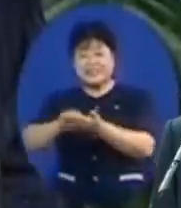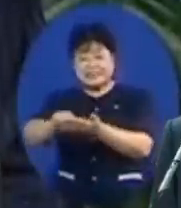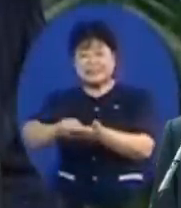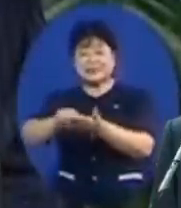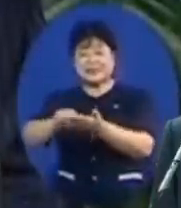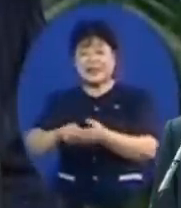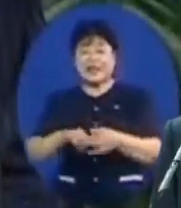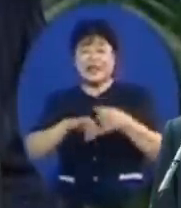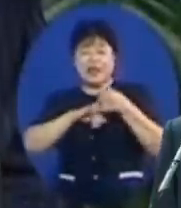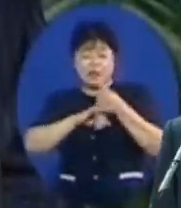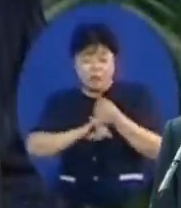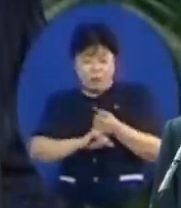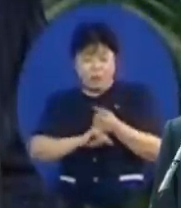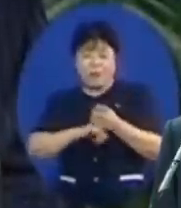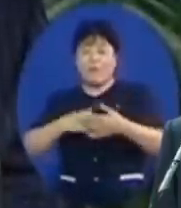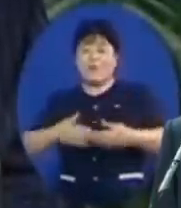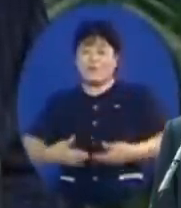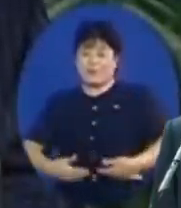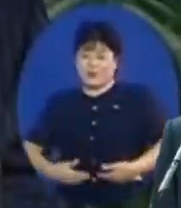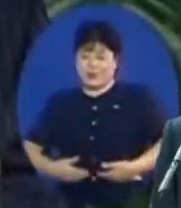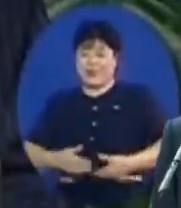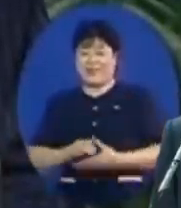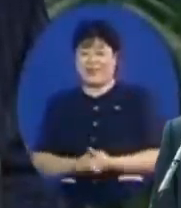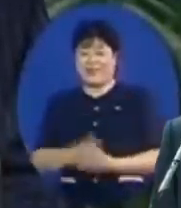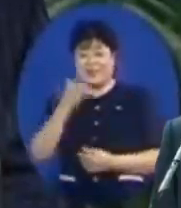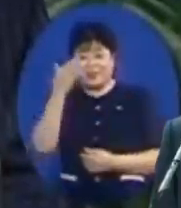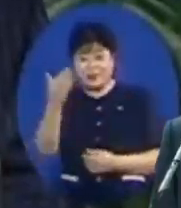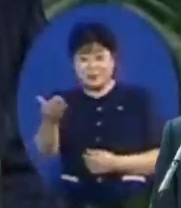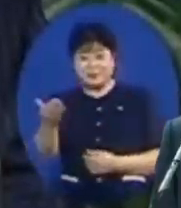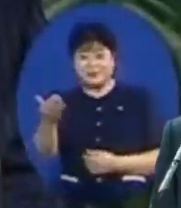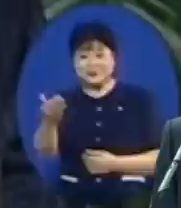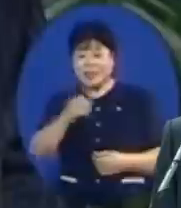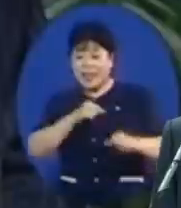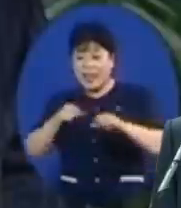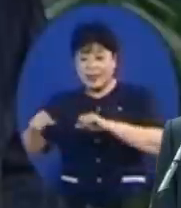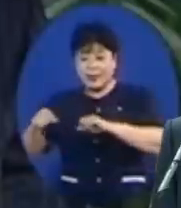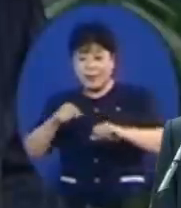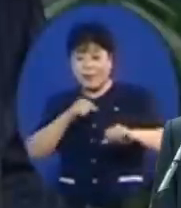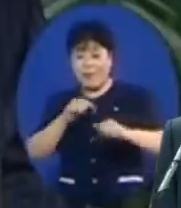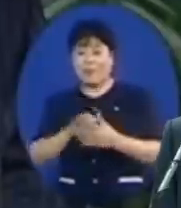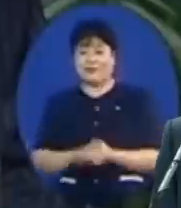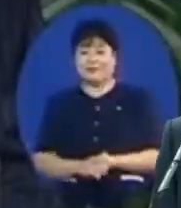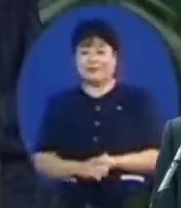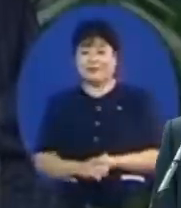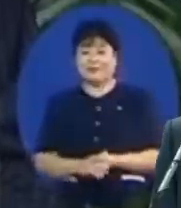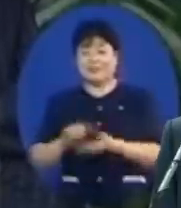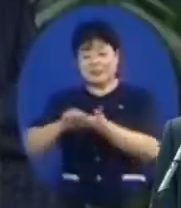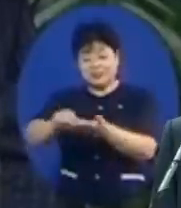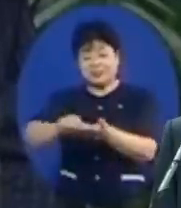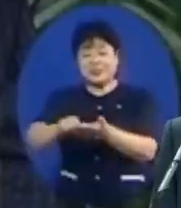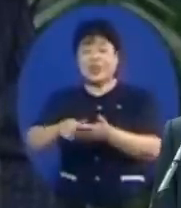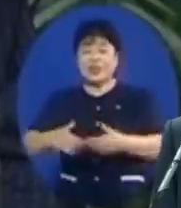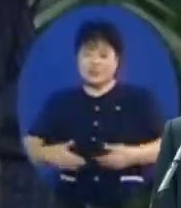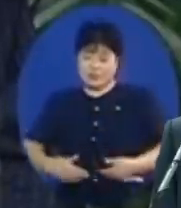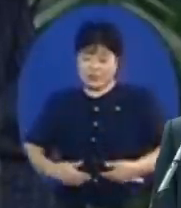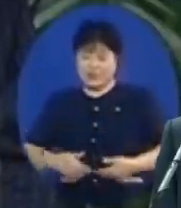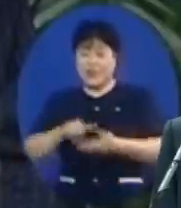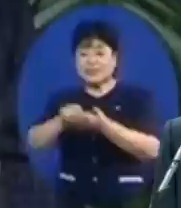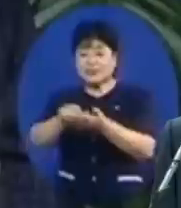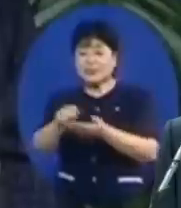지우개가 꼭 필요한 것입니다. 여러분 행위에 지우개가 필요한데 그